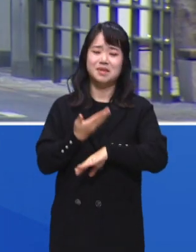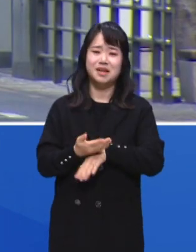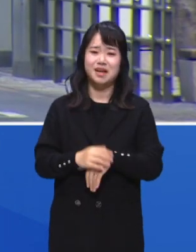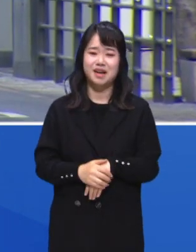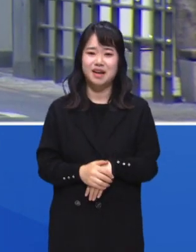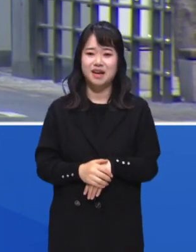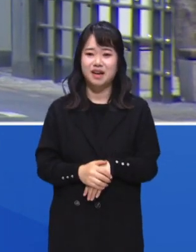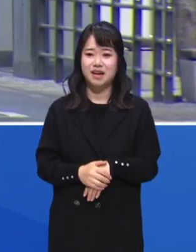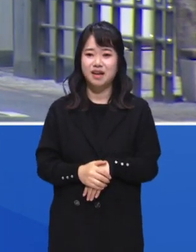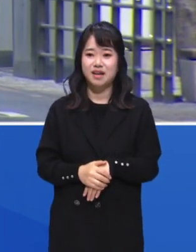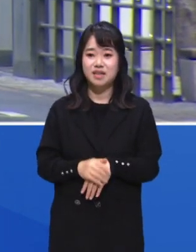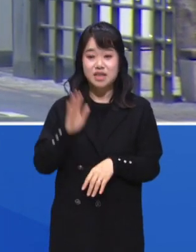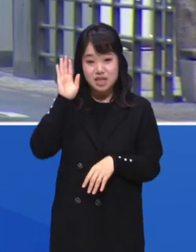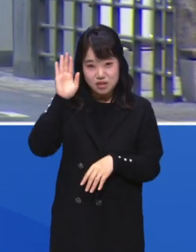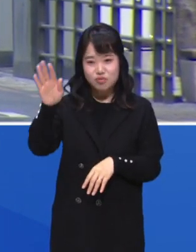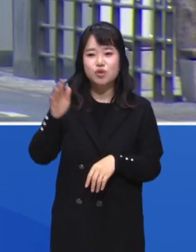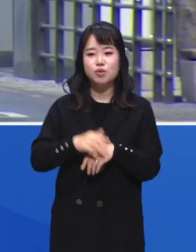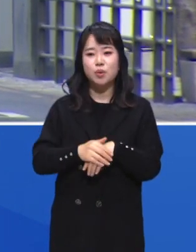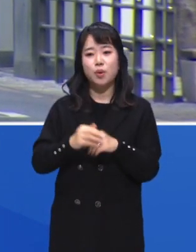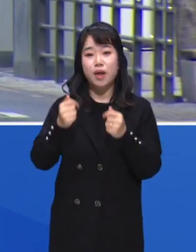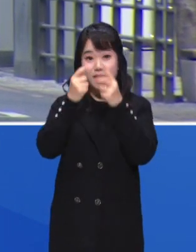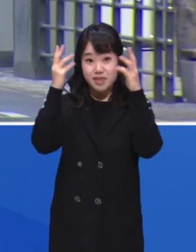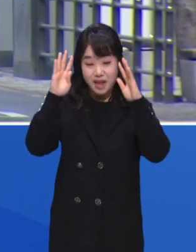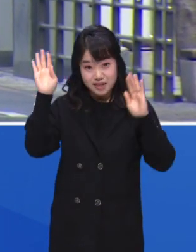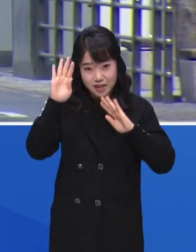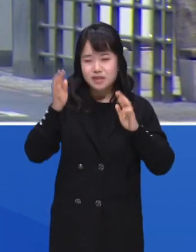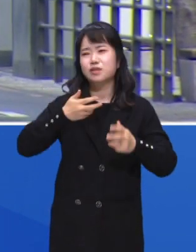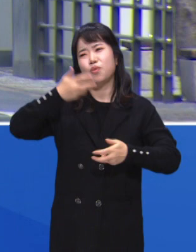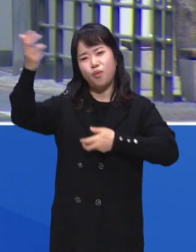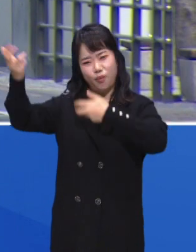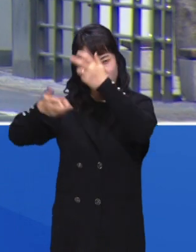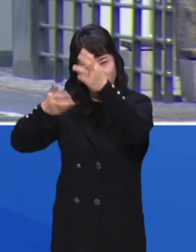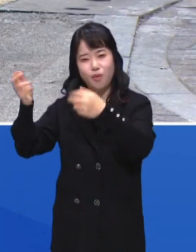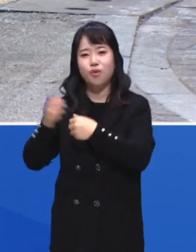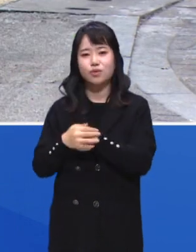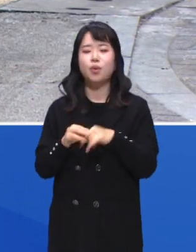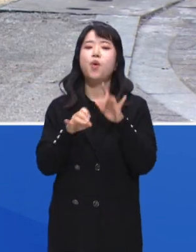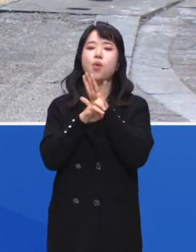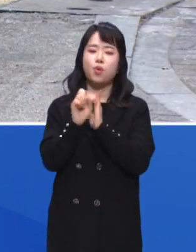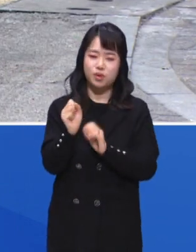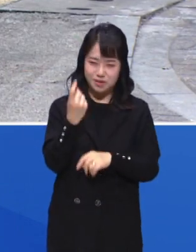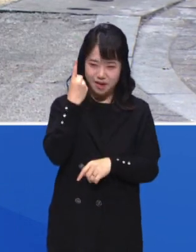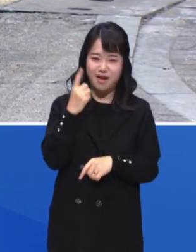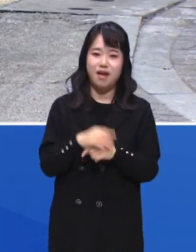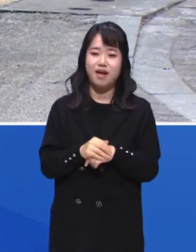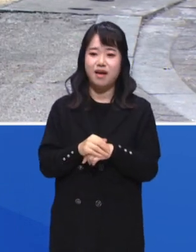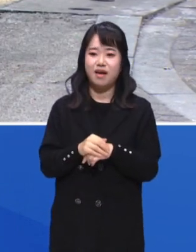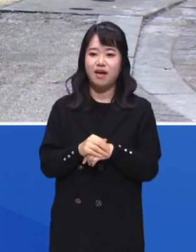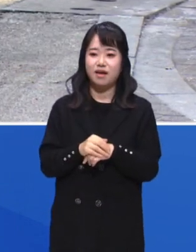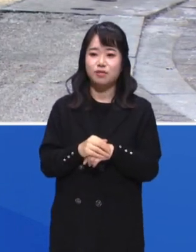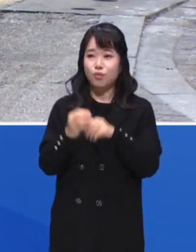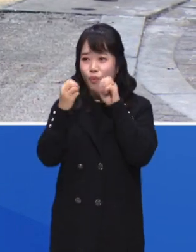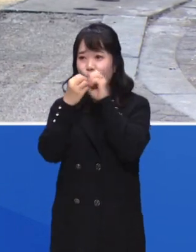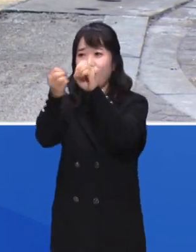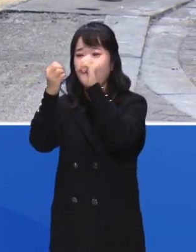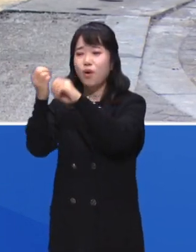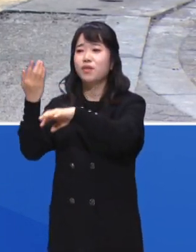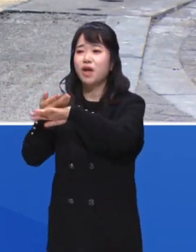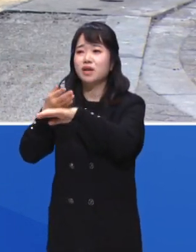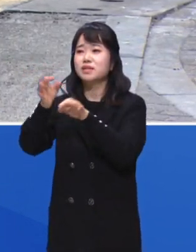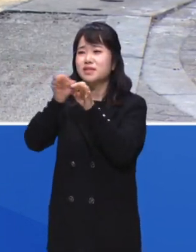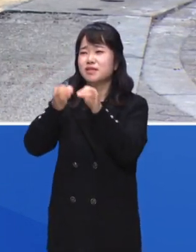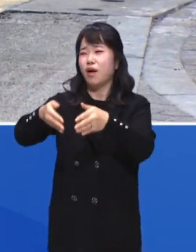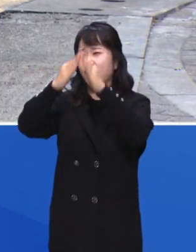송도로 이전에 대학생들이 많이 가는 문제나 최근에 코로나 이런 영향들도 있고 주변 상권의 영향도 큽니다